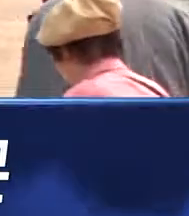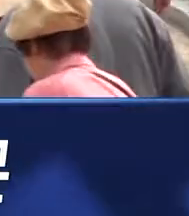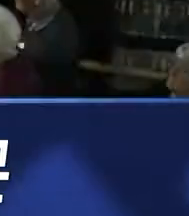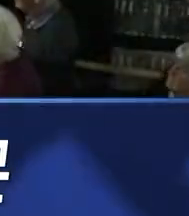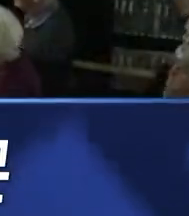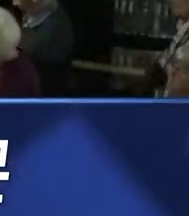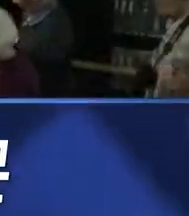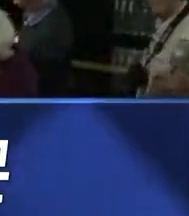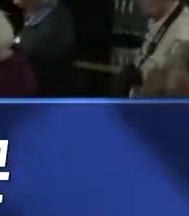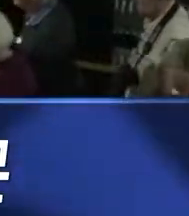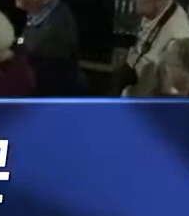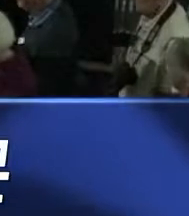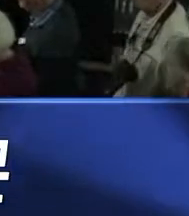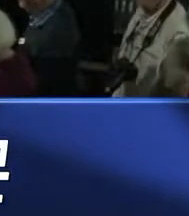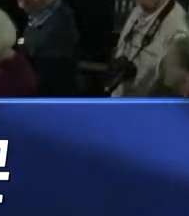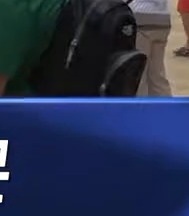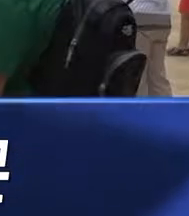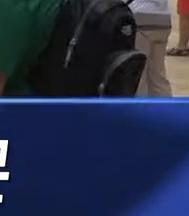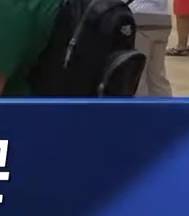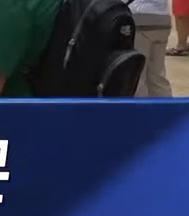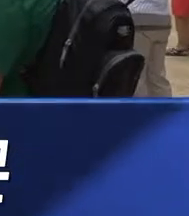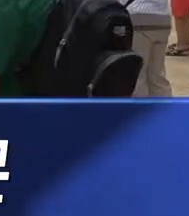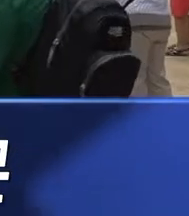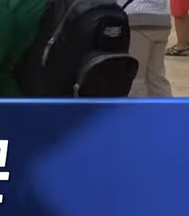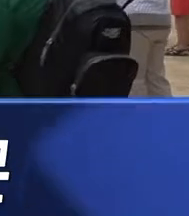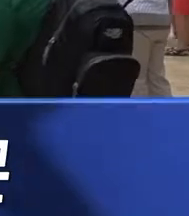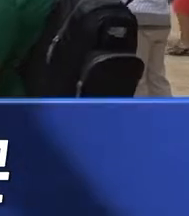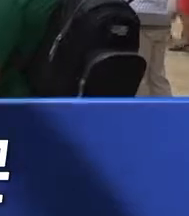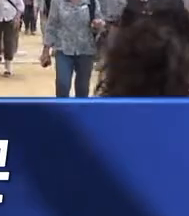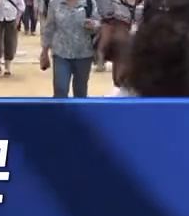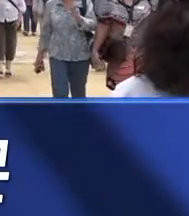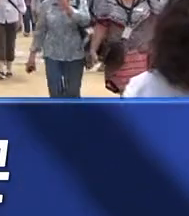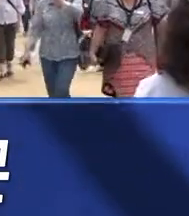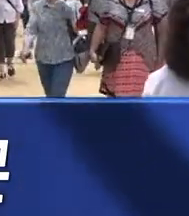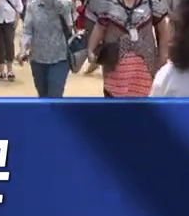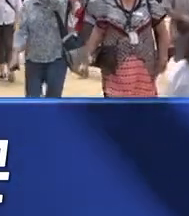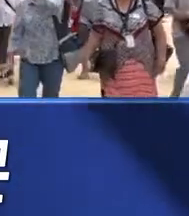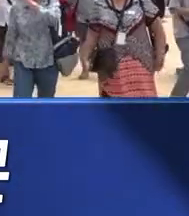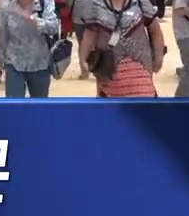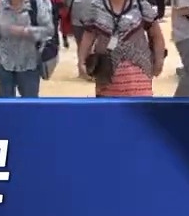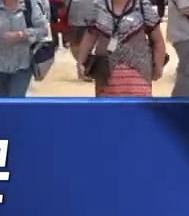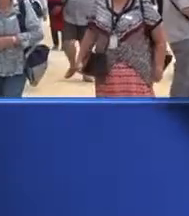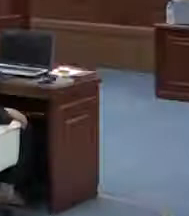번째로 크루즈 관광객이 합천을 찾아 대장경 테마파크와 행사를 둘러보고 연신 감탄을 쏟아냈습니다.